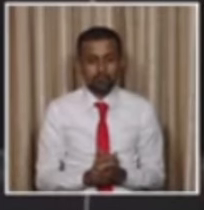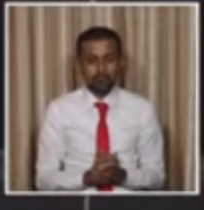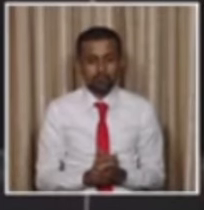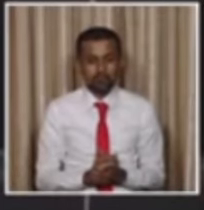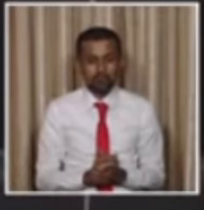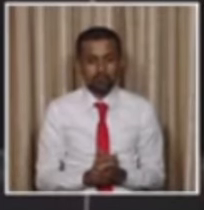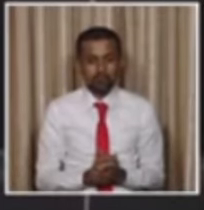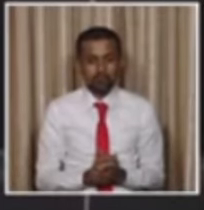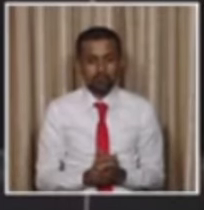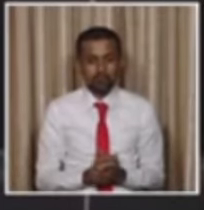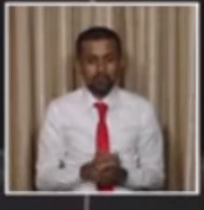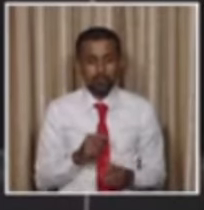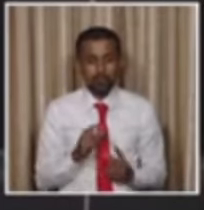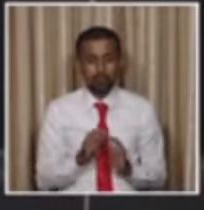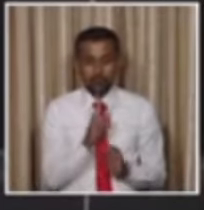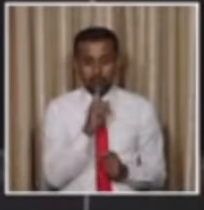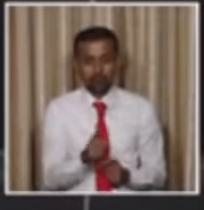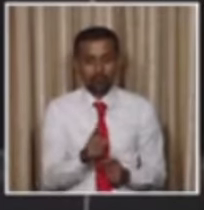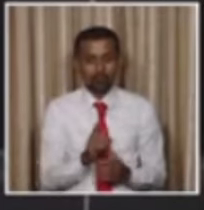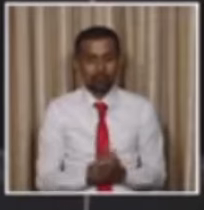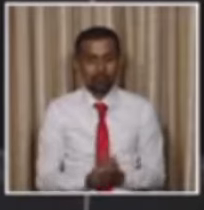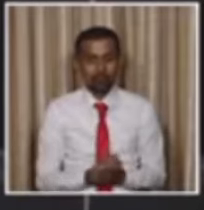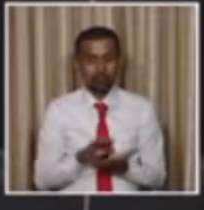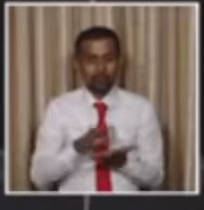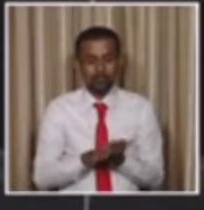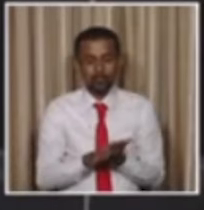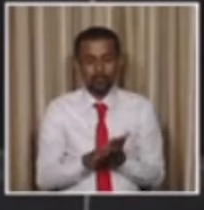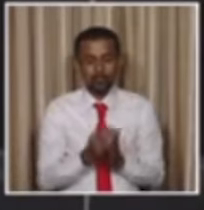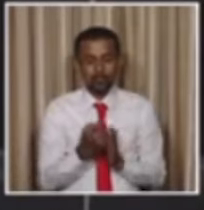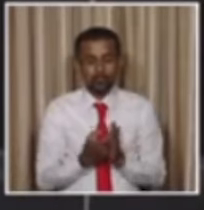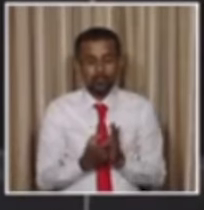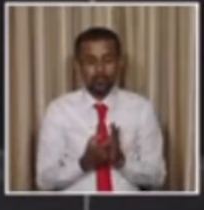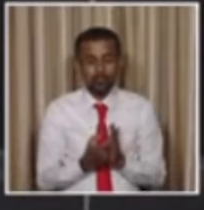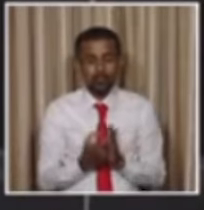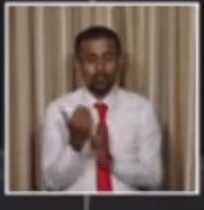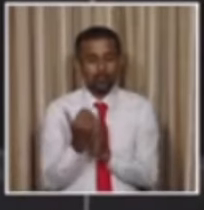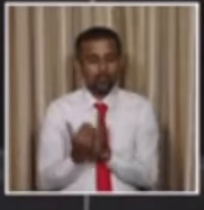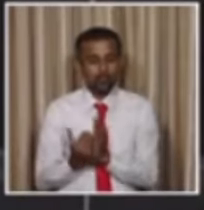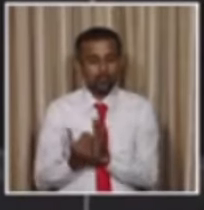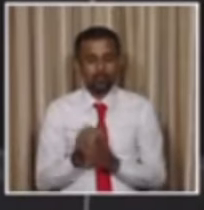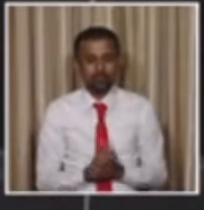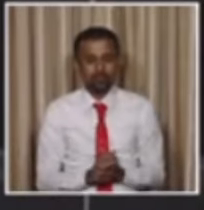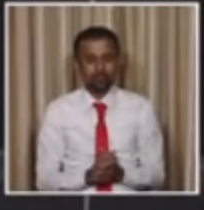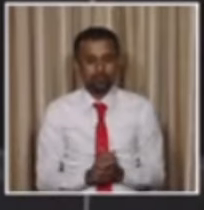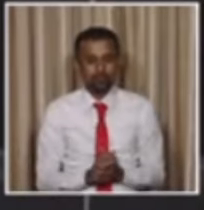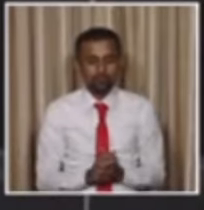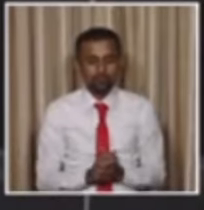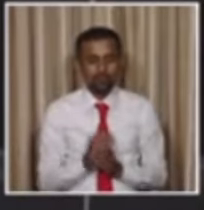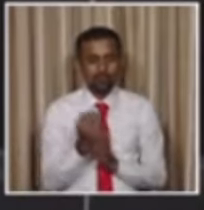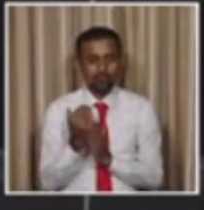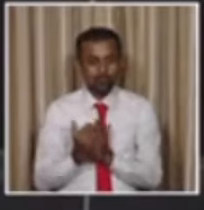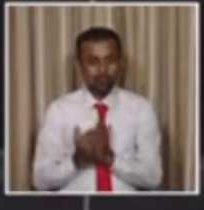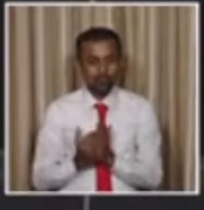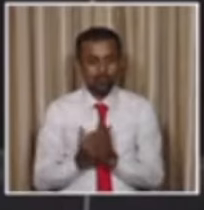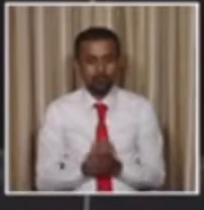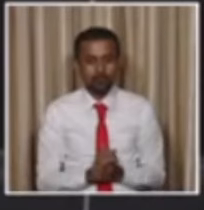කිව්වා පාර්ලිමේන්තුවේ ස්ථාවර නියෝග නැහැ. පාර්ලිමේන්තු ස්ථාවර නියෝග comes under the constitution. Constitution එකේ